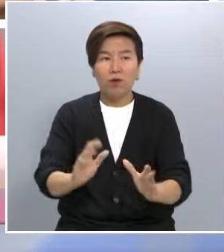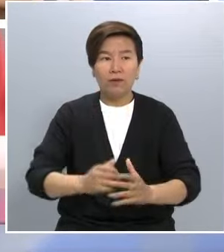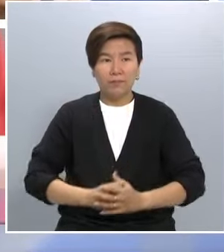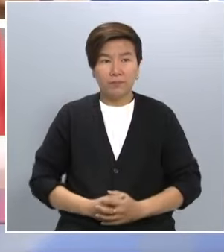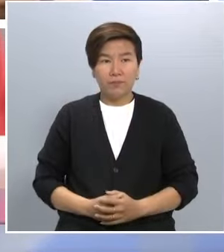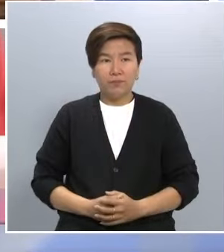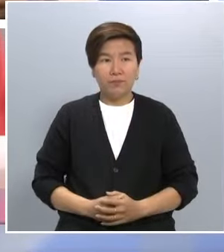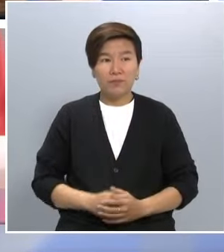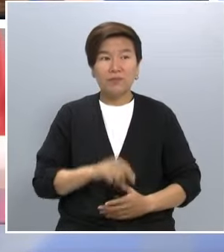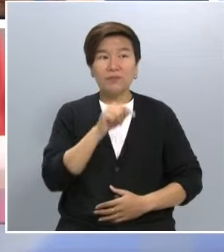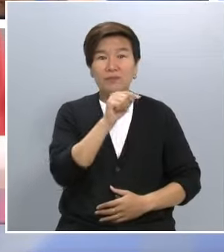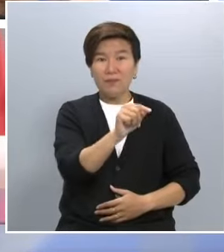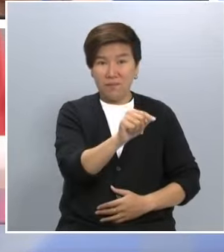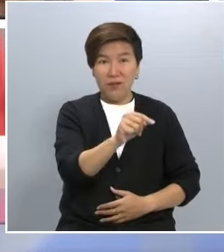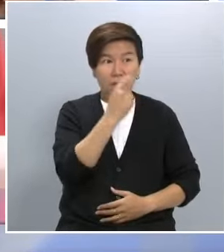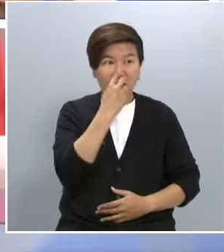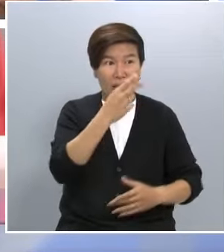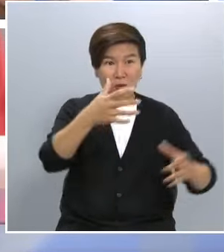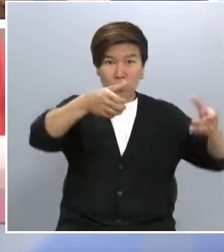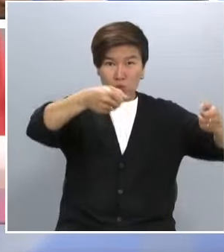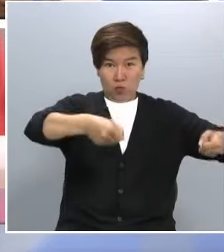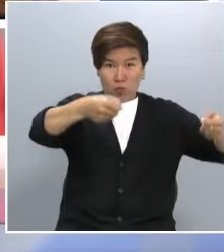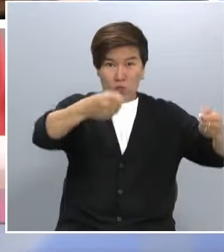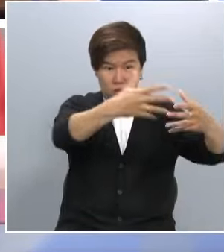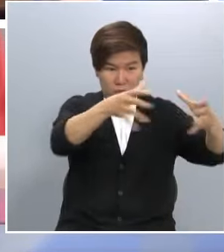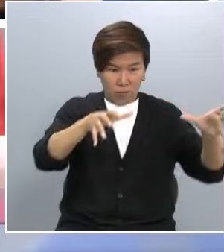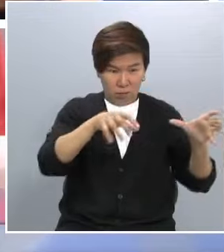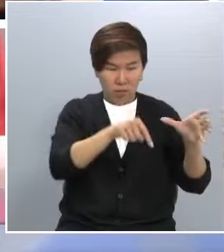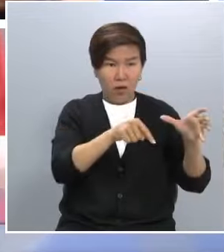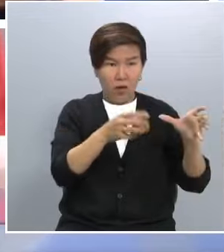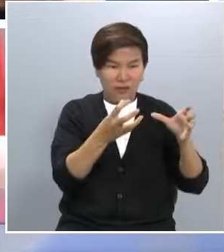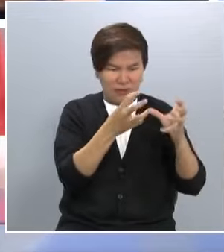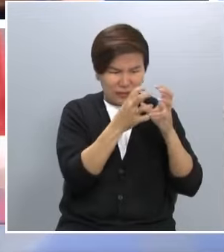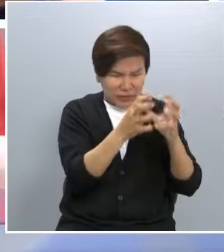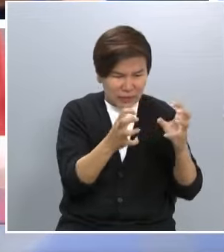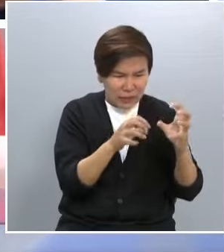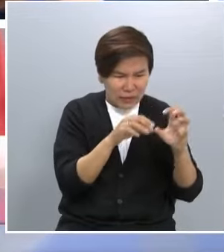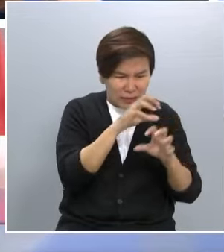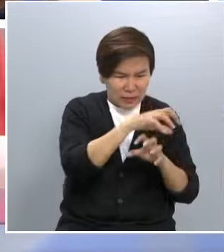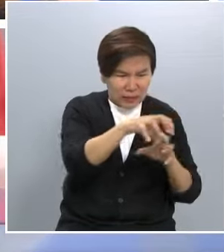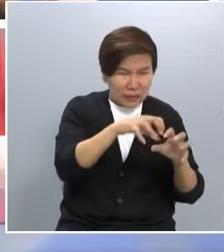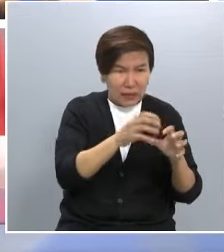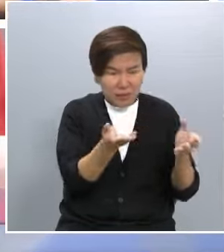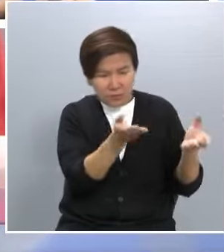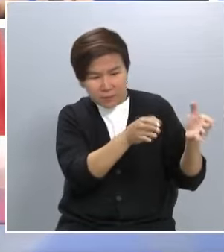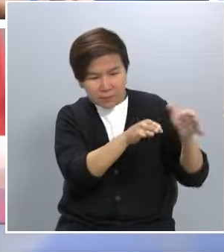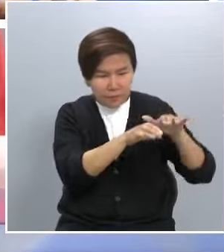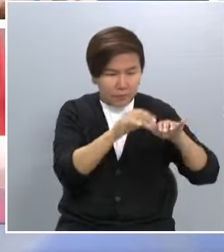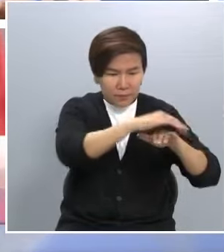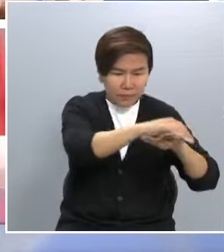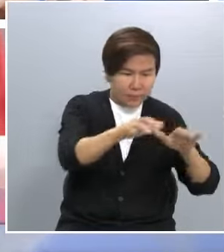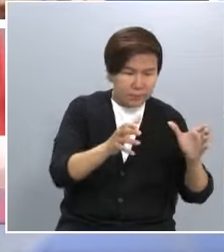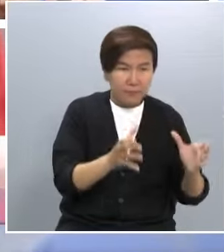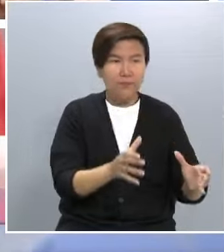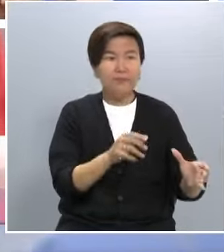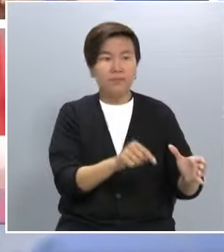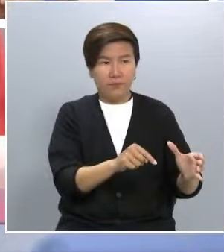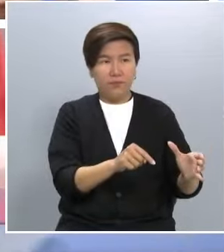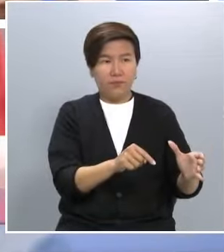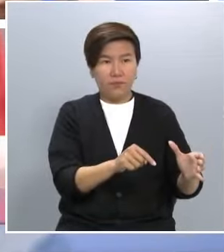กากแคดเมียมนะเวลานี้นะครับจะเป็นสารที่อยู่ในคล้ายๆกับมีปูนซีเมนต์คุมไว้อยู่นะครับเป็นสารที่ถ้า